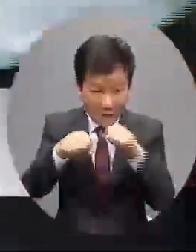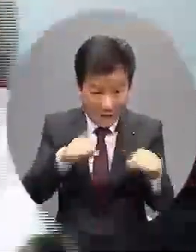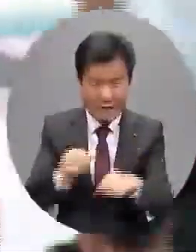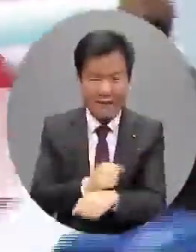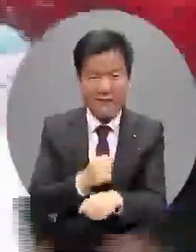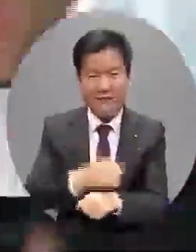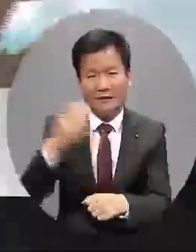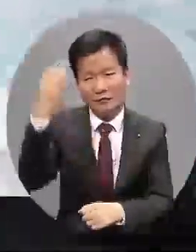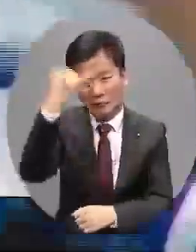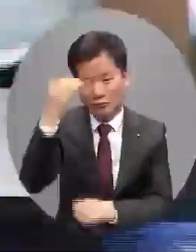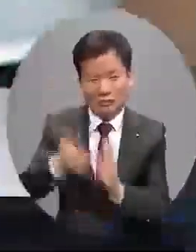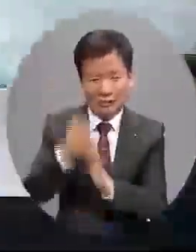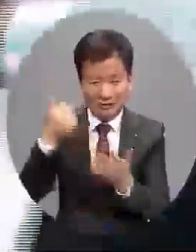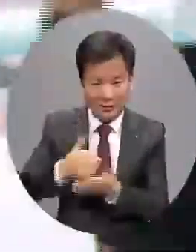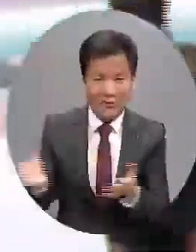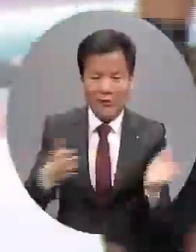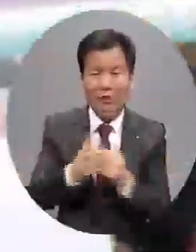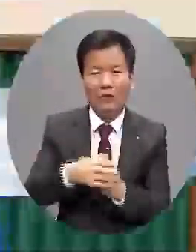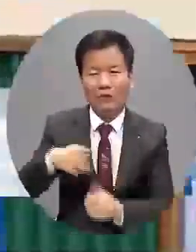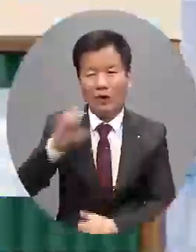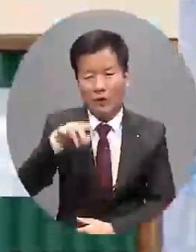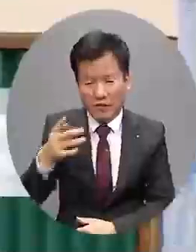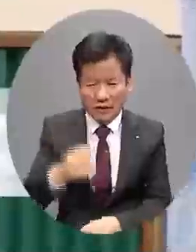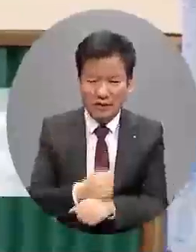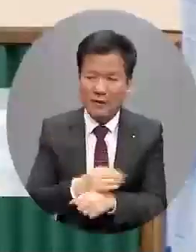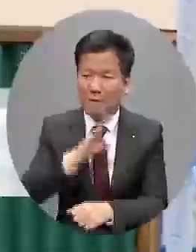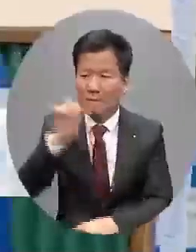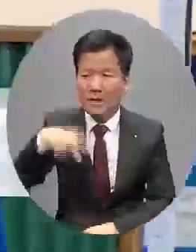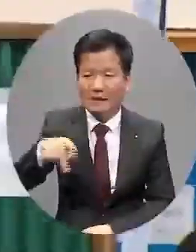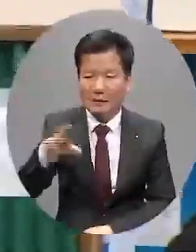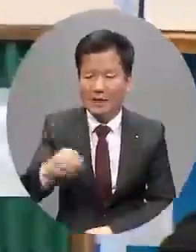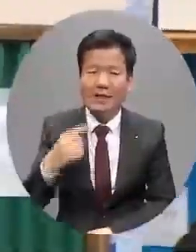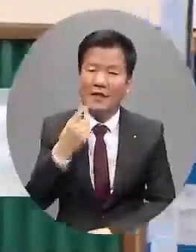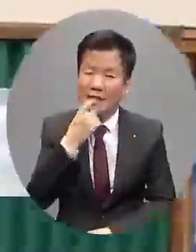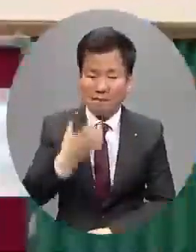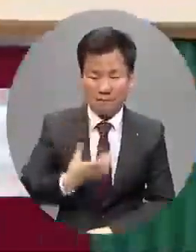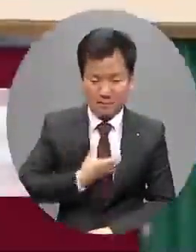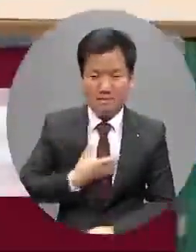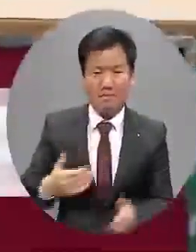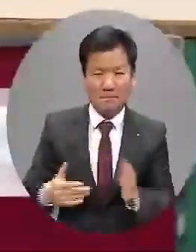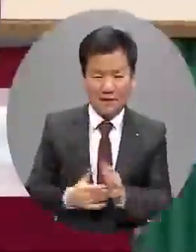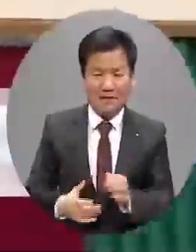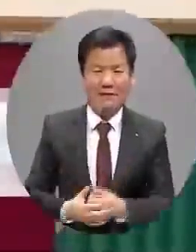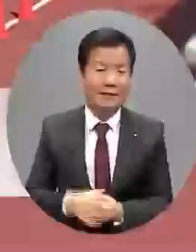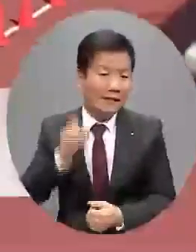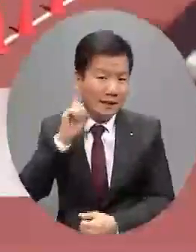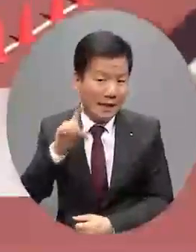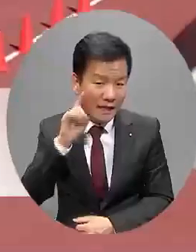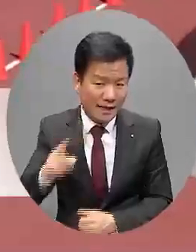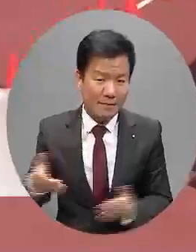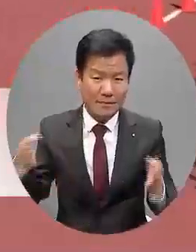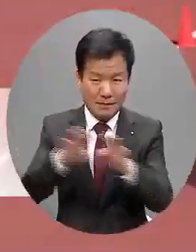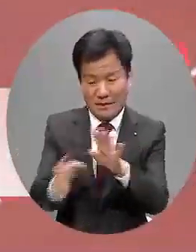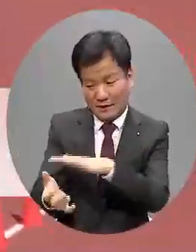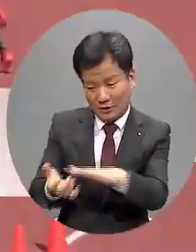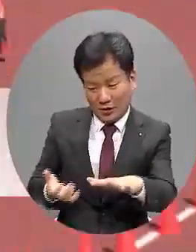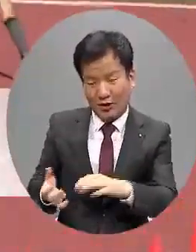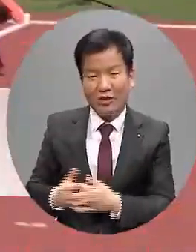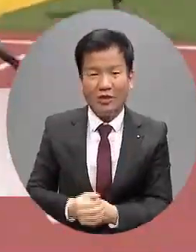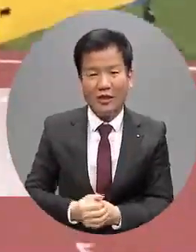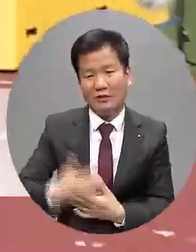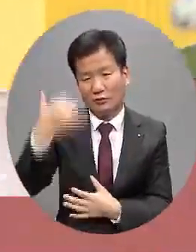충주시청 진혜정과 서원대 이현욱, 박성민이 은메달을 추가했습니다. 내일 대회 폐막을 앞둔